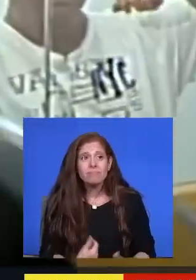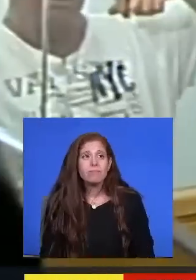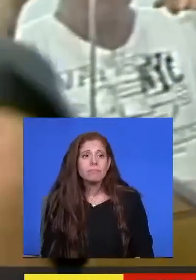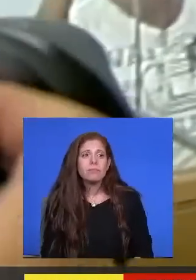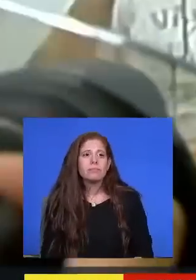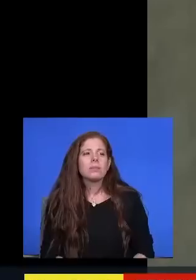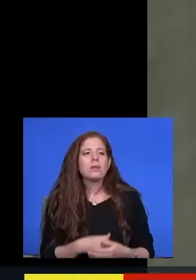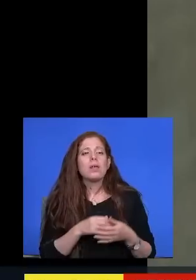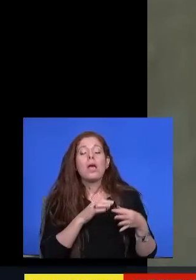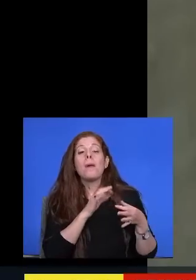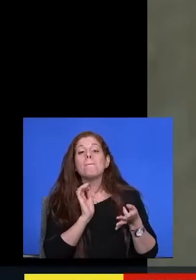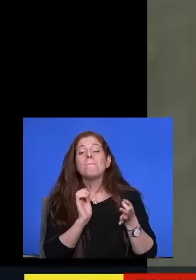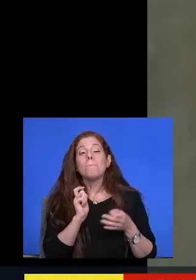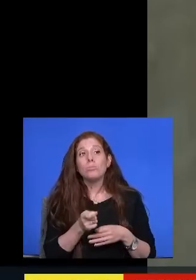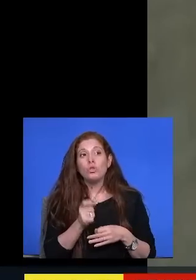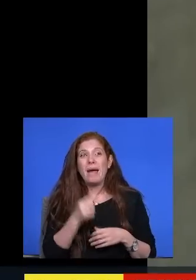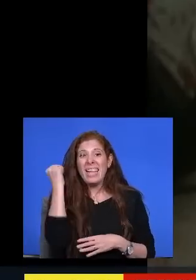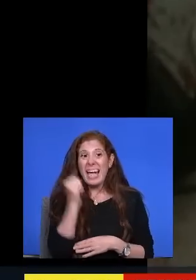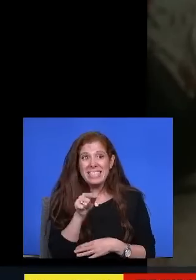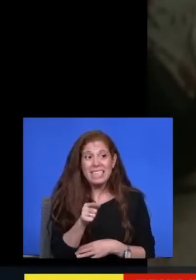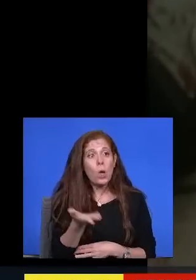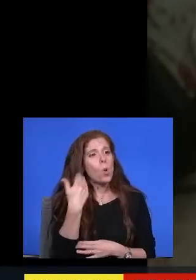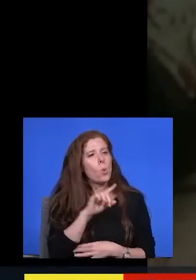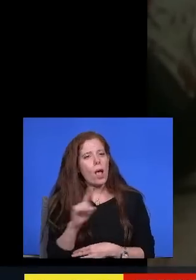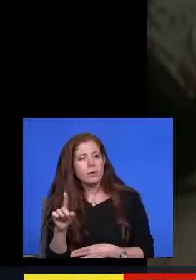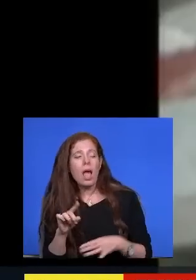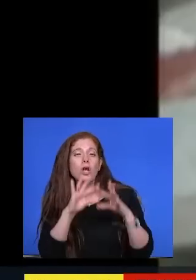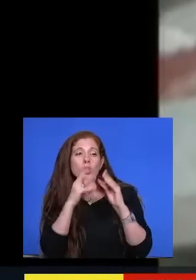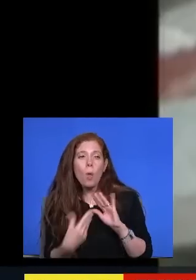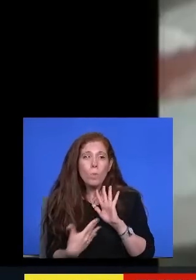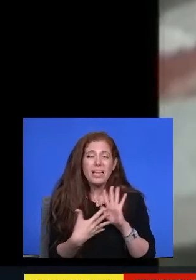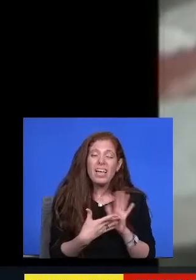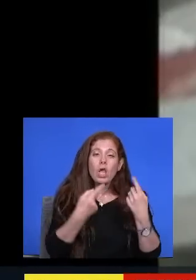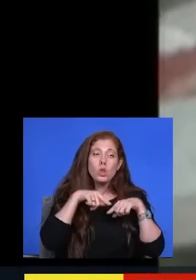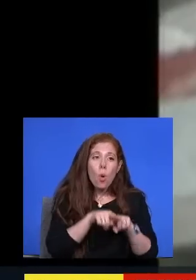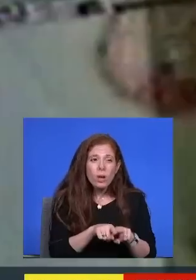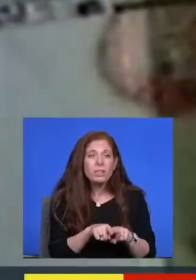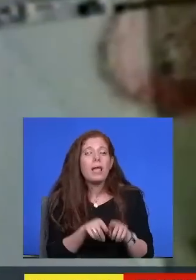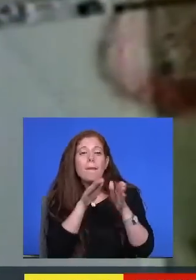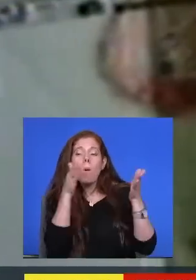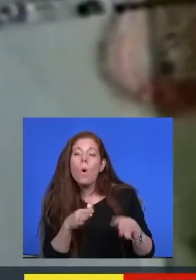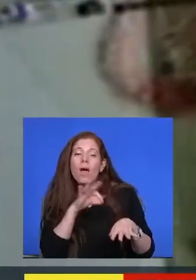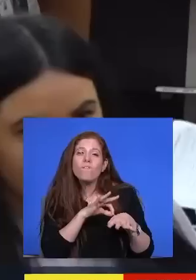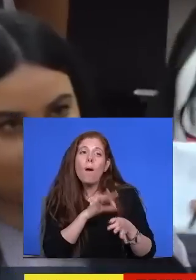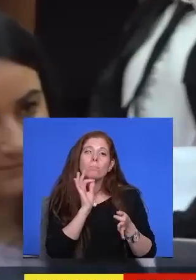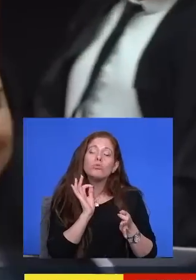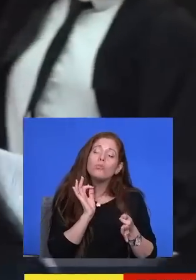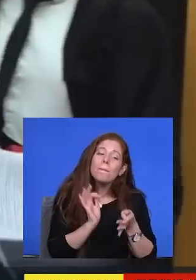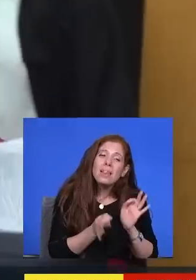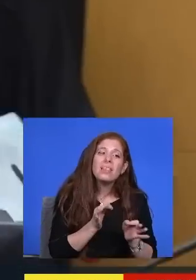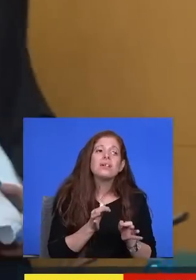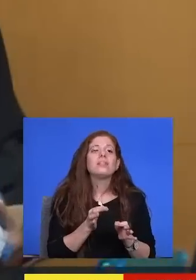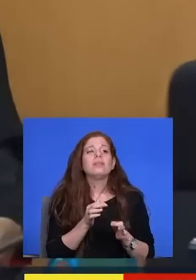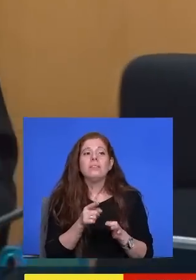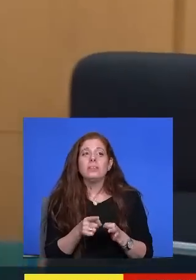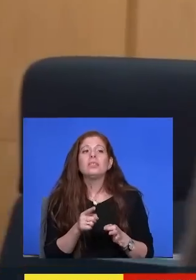משפט רצח כזה עוד לא היה. השלמות חקירה ובדיקות מעבדה תוך כדי ההליך, מכון לרפואה משפטית לאומי שהולך עם הנאשם, ראש